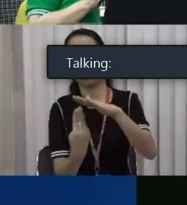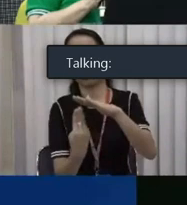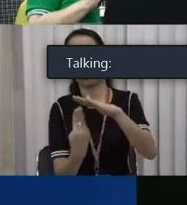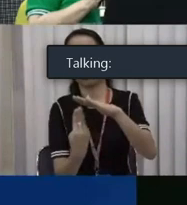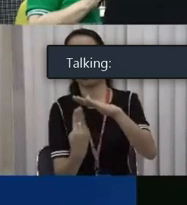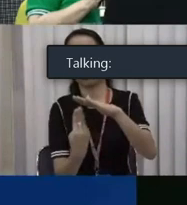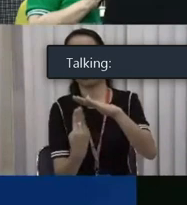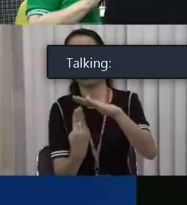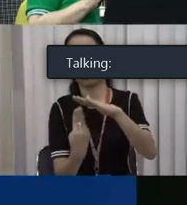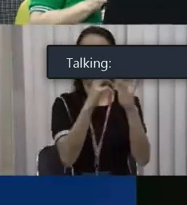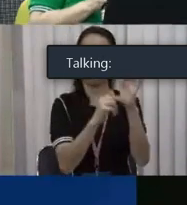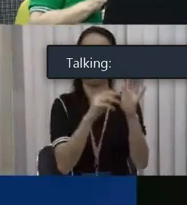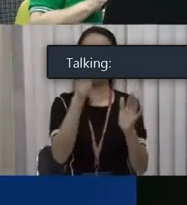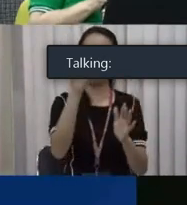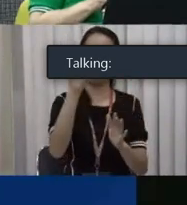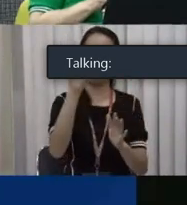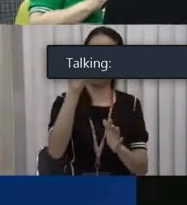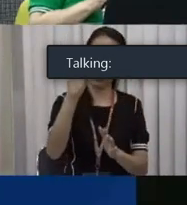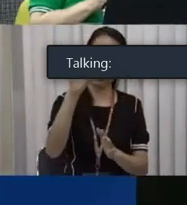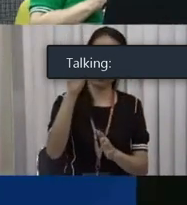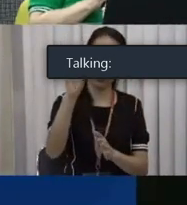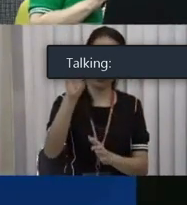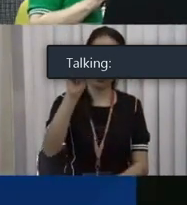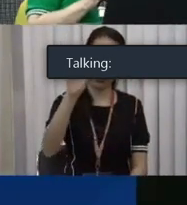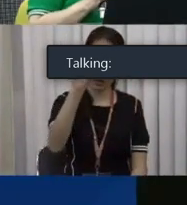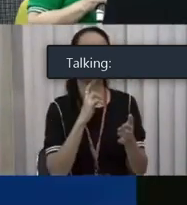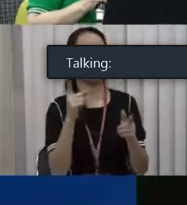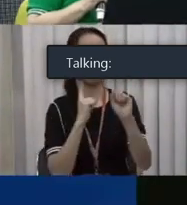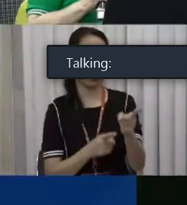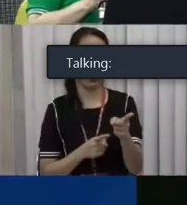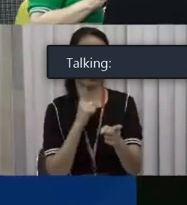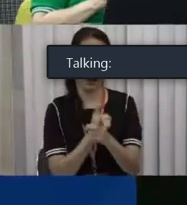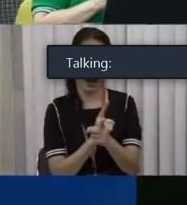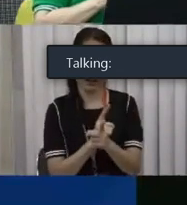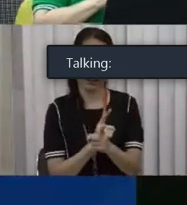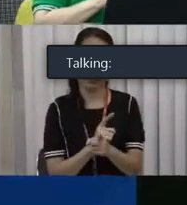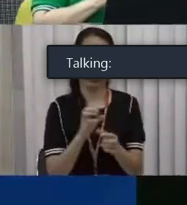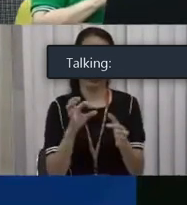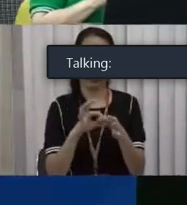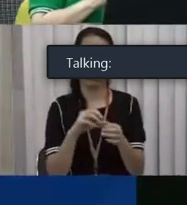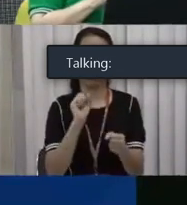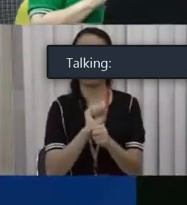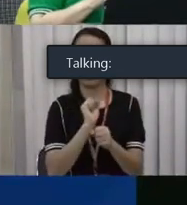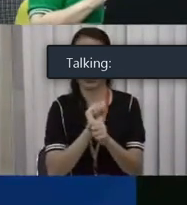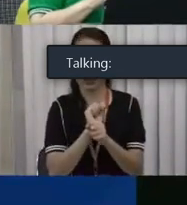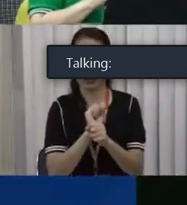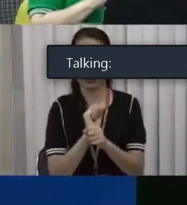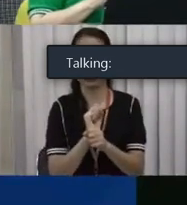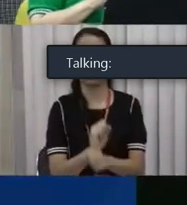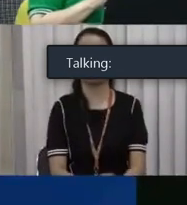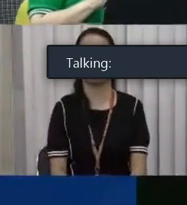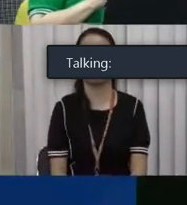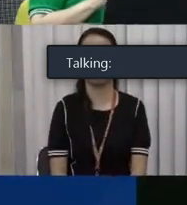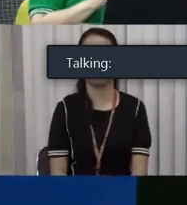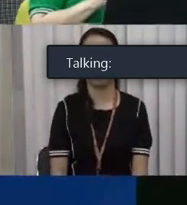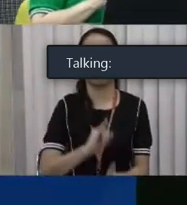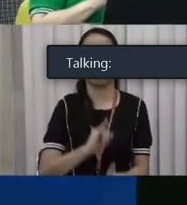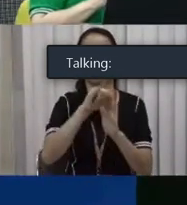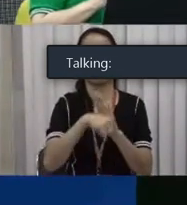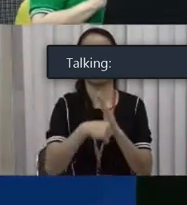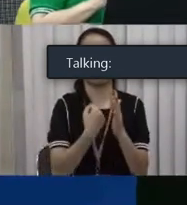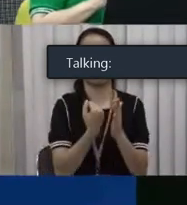So, unsa di ay mga rights sa usa ka empleyado? Just and humane conditions of work. So, unsa